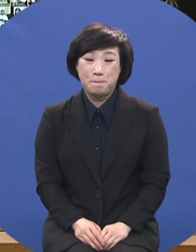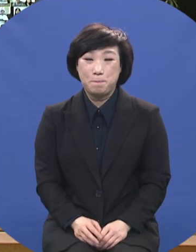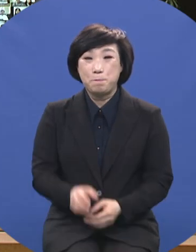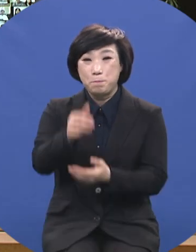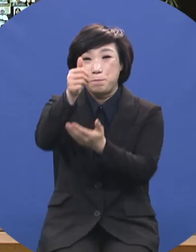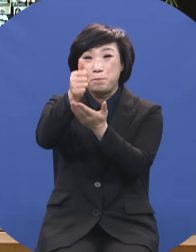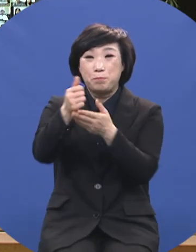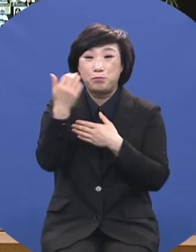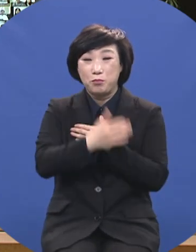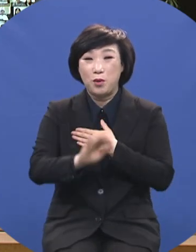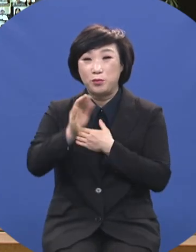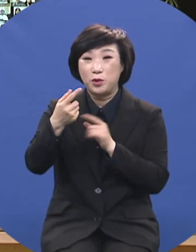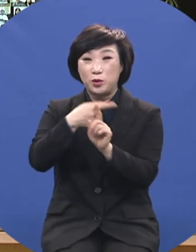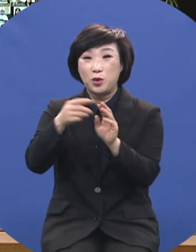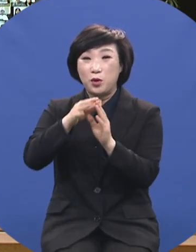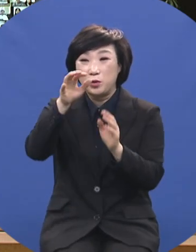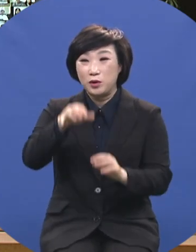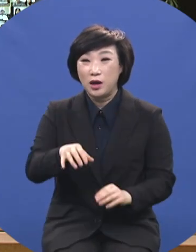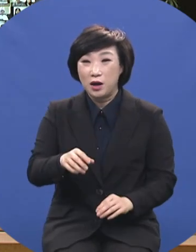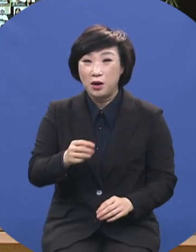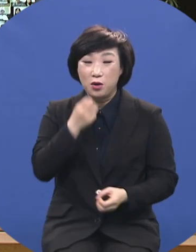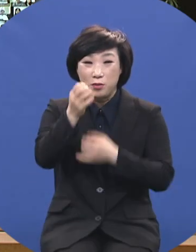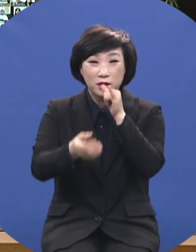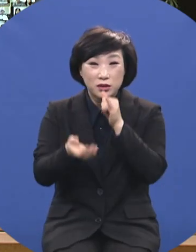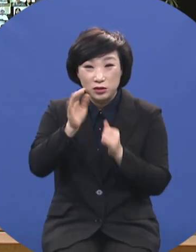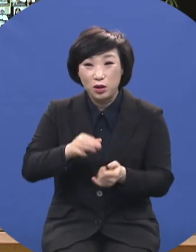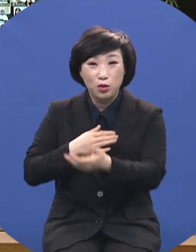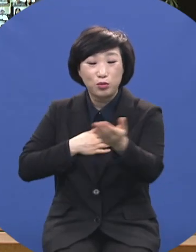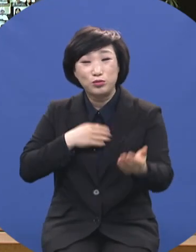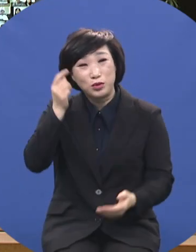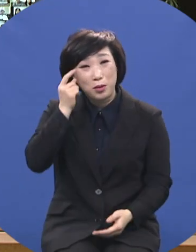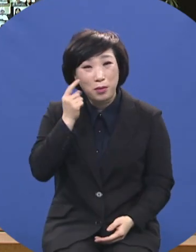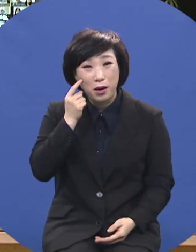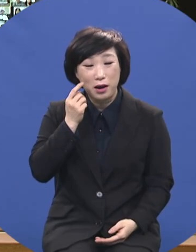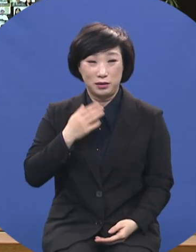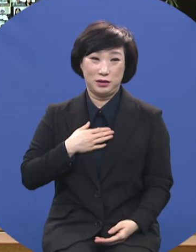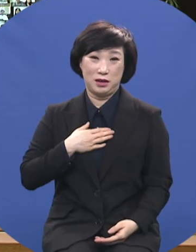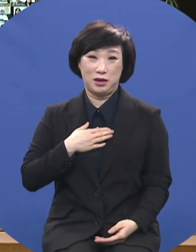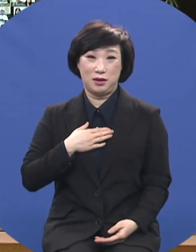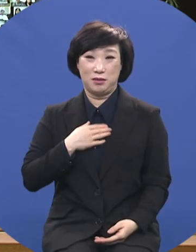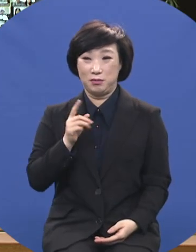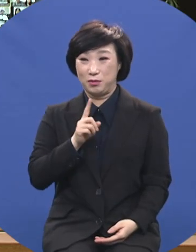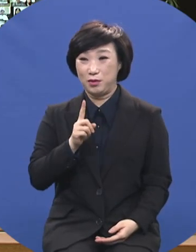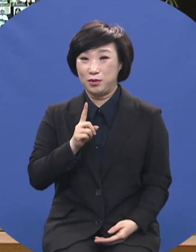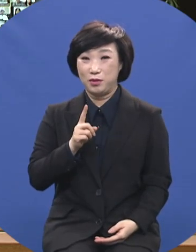주님의 몸된 교회라고 했는데 여러분들이 생각해봐. 여러분들이 무슨